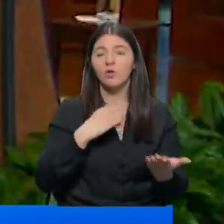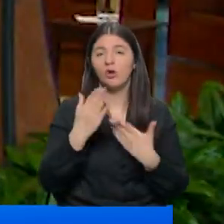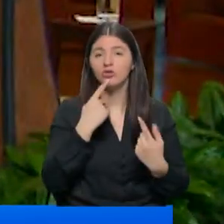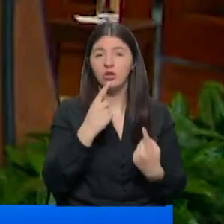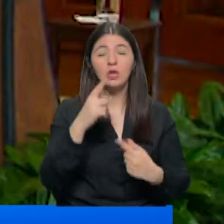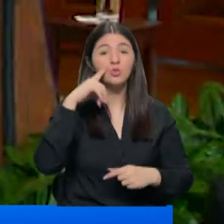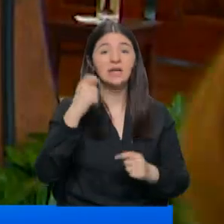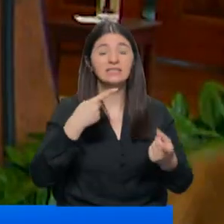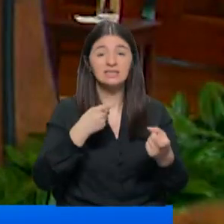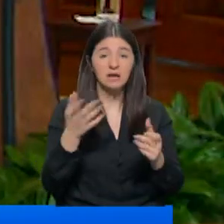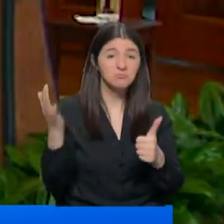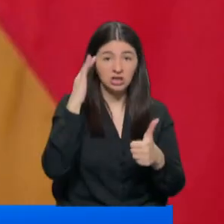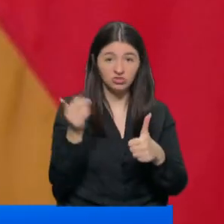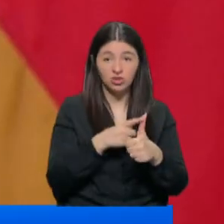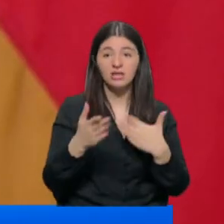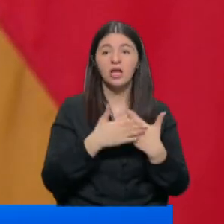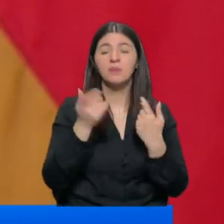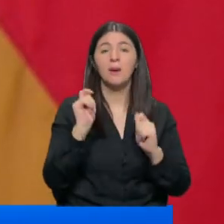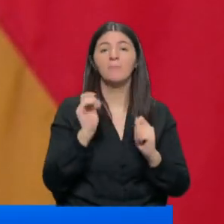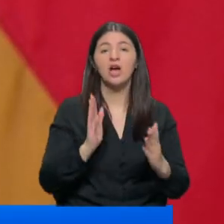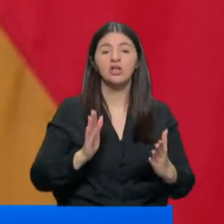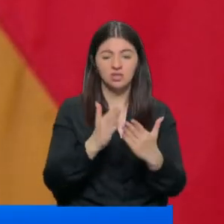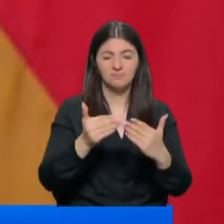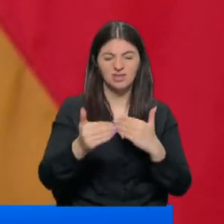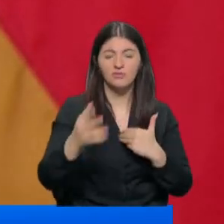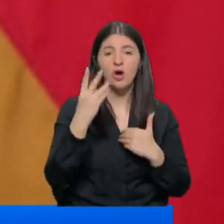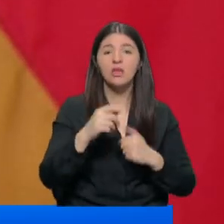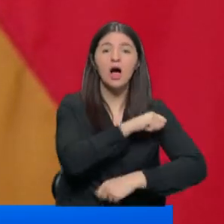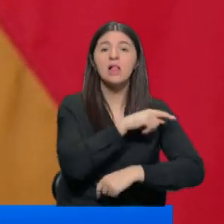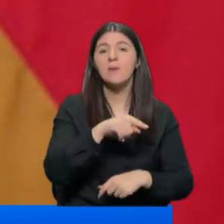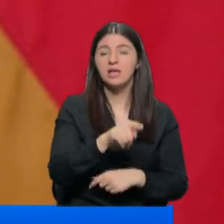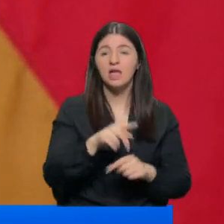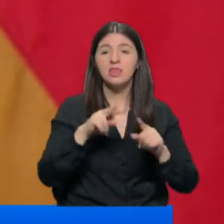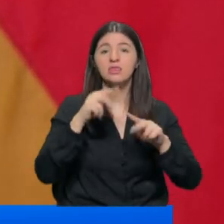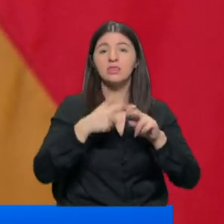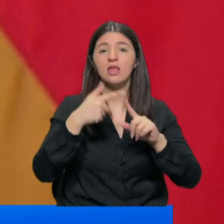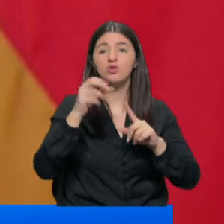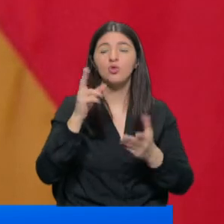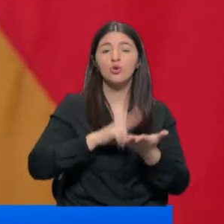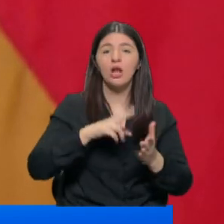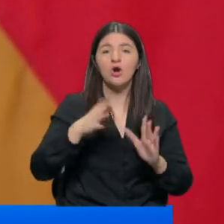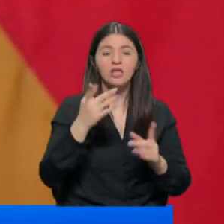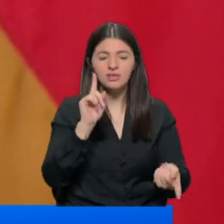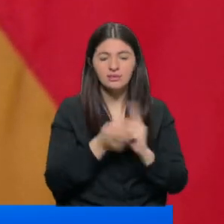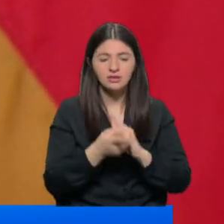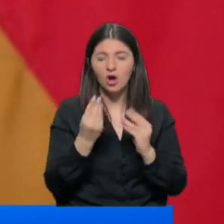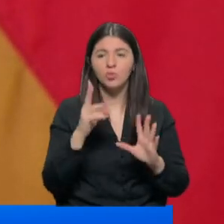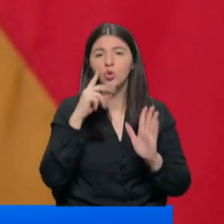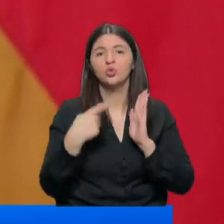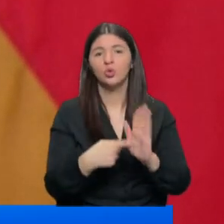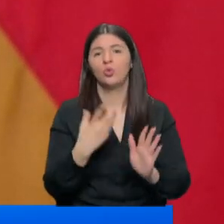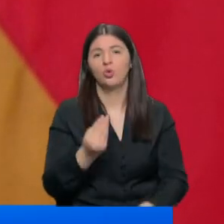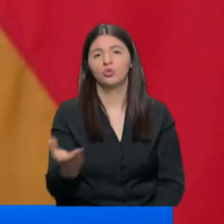söyledi Ukrayna'ya silah başta olmak üzere yardım yapmaya karşı mesafeli Duran Almanya'nın NATO müttefikleri ile o kadar da ters düşmediği